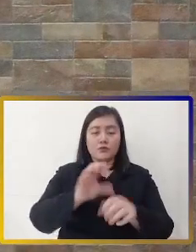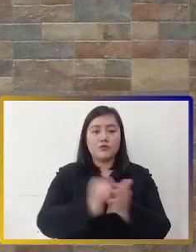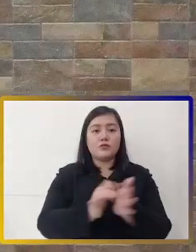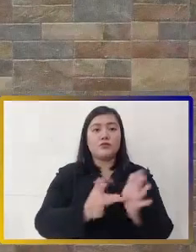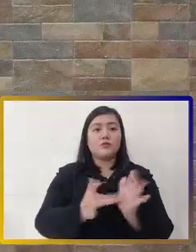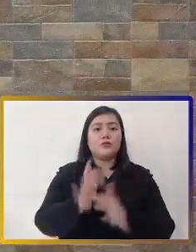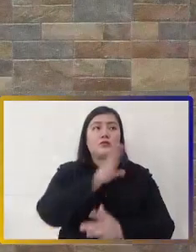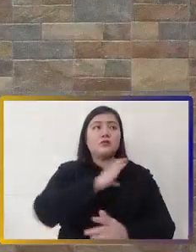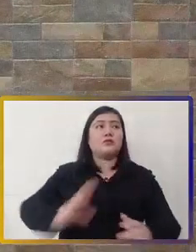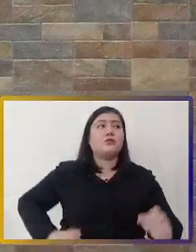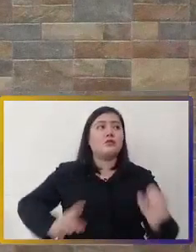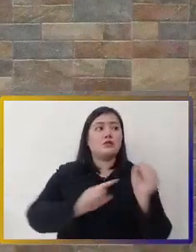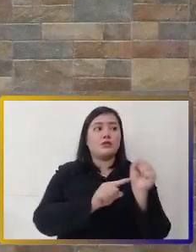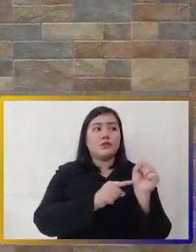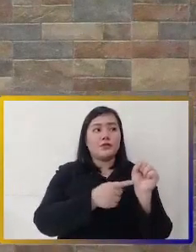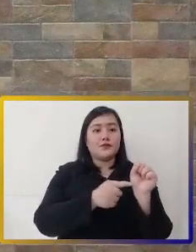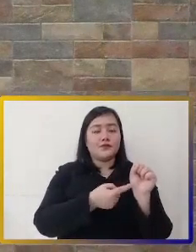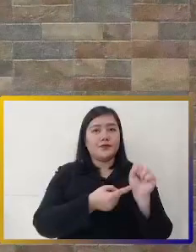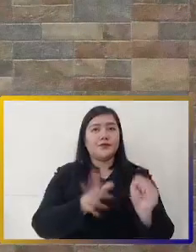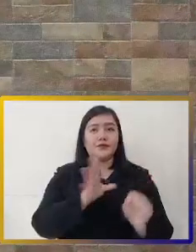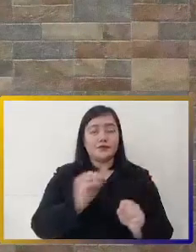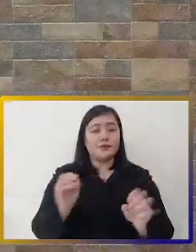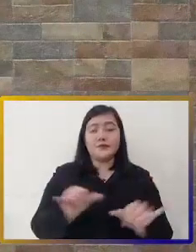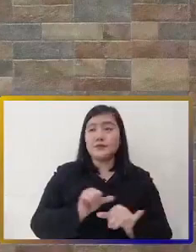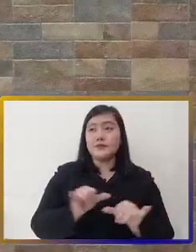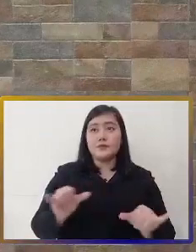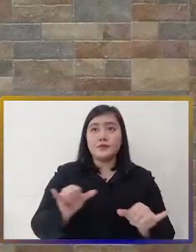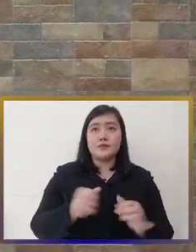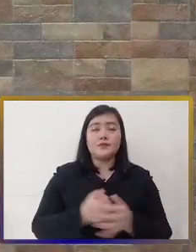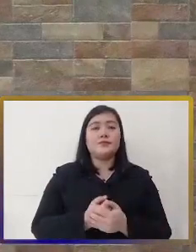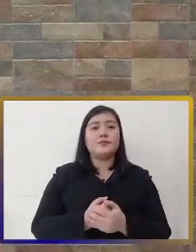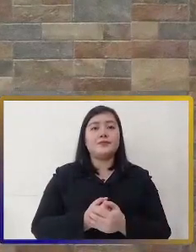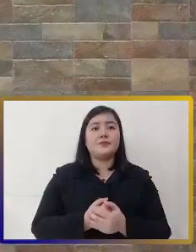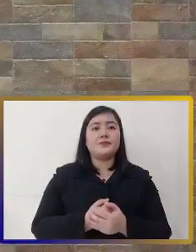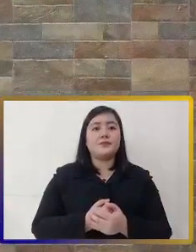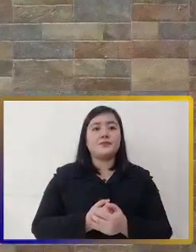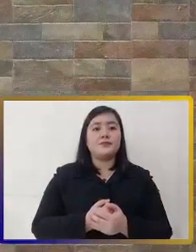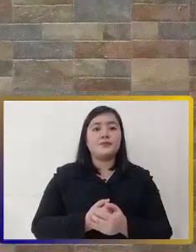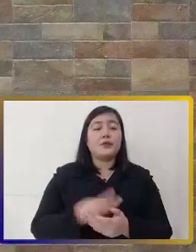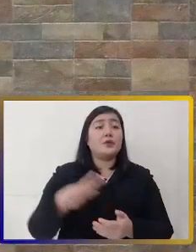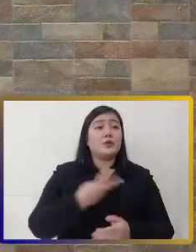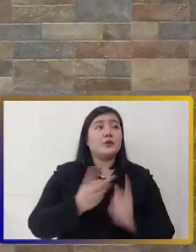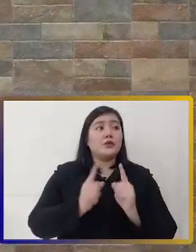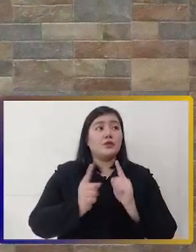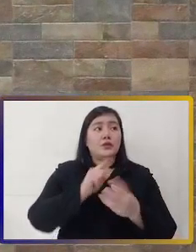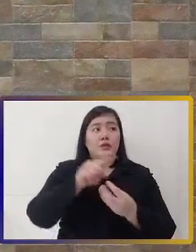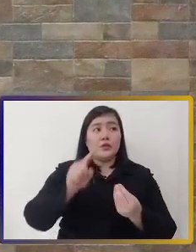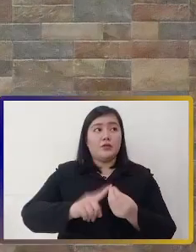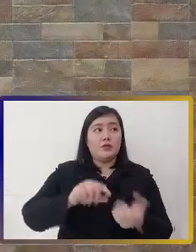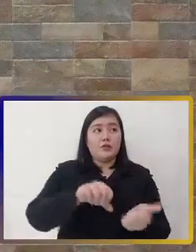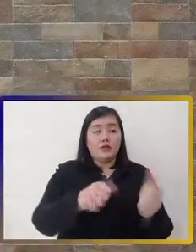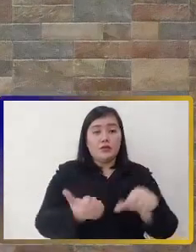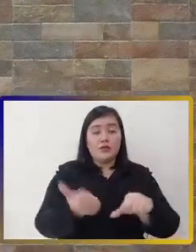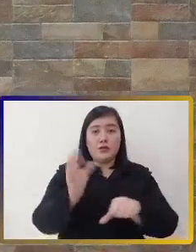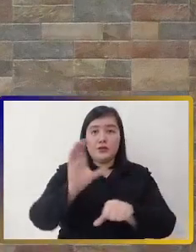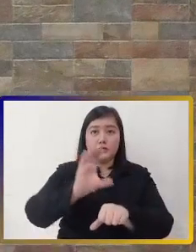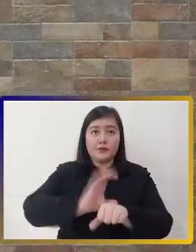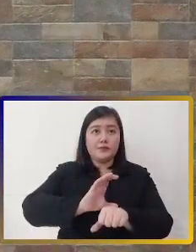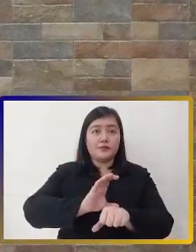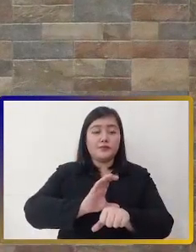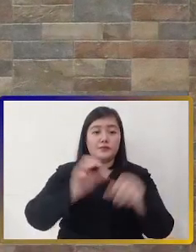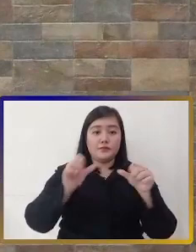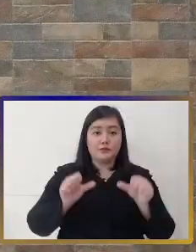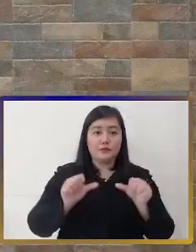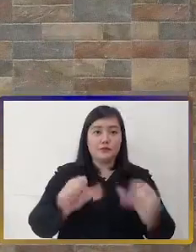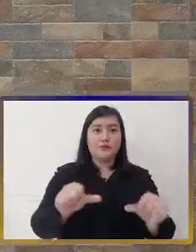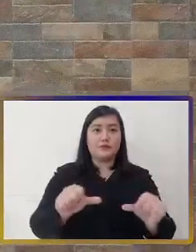ko po sa inyo yung pinag-usapan po natin yung Baptist Church perpetuity, yung pagpapatuloy ng simbahan.